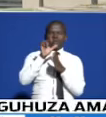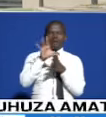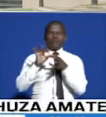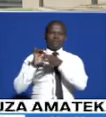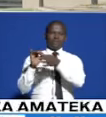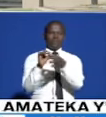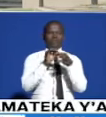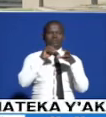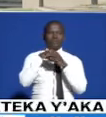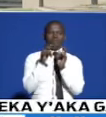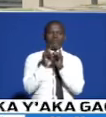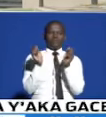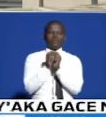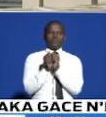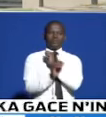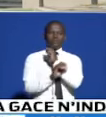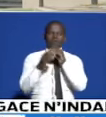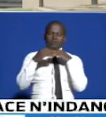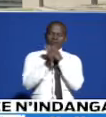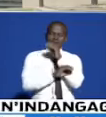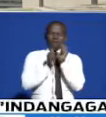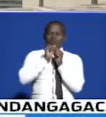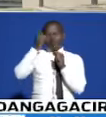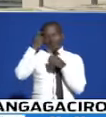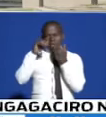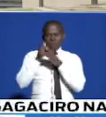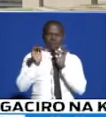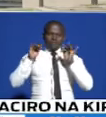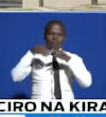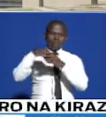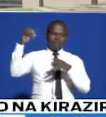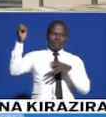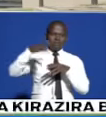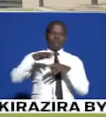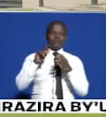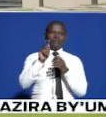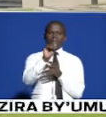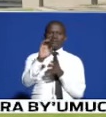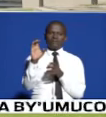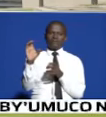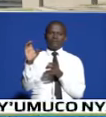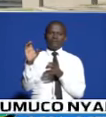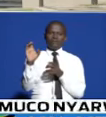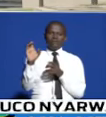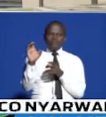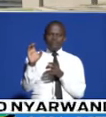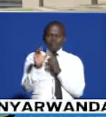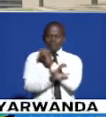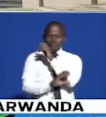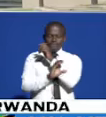nibwo mu nama ya 10 y'abakuru b'igihugu na za guverinoma yateraniye hano Kigali kuri Convention Center